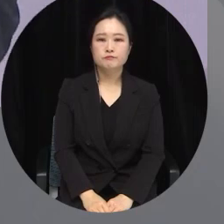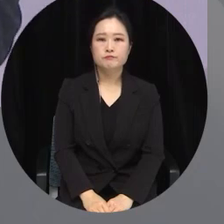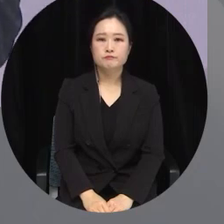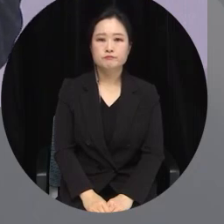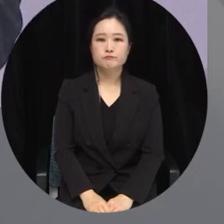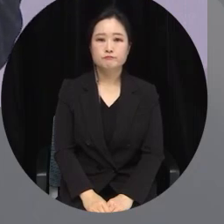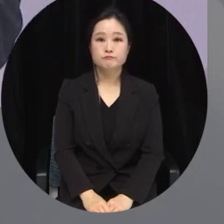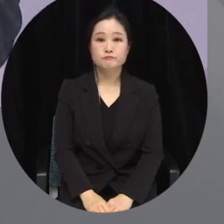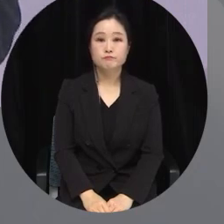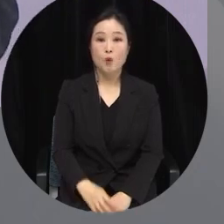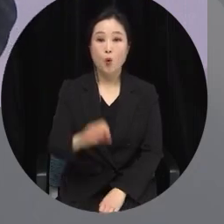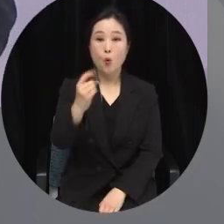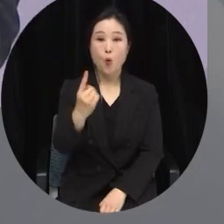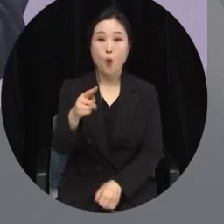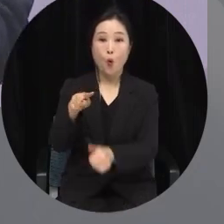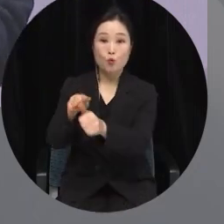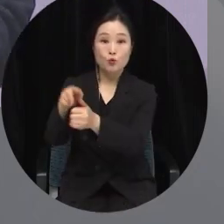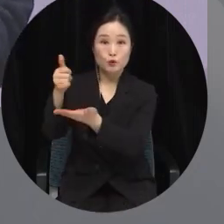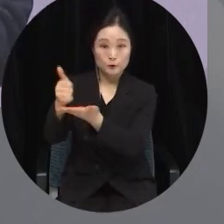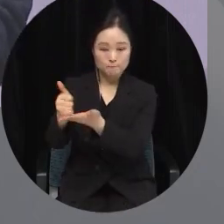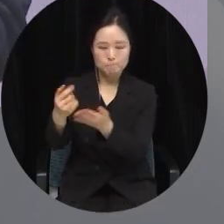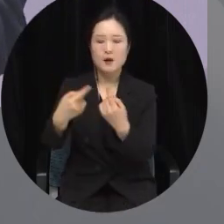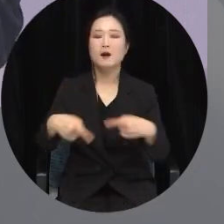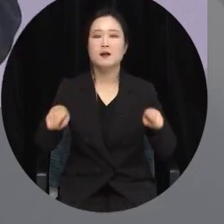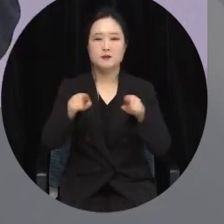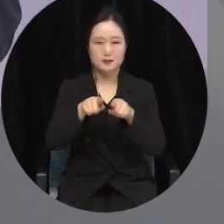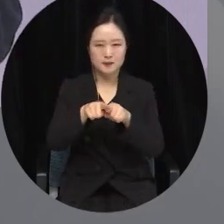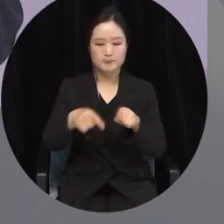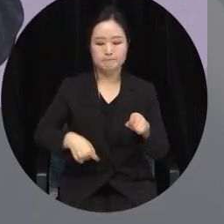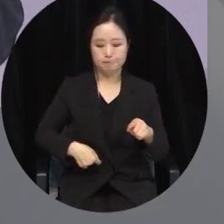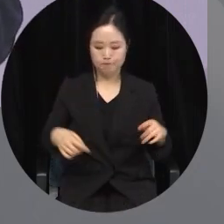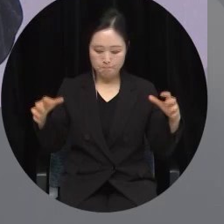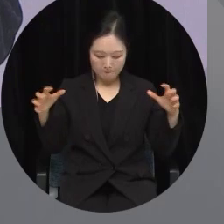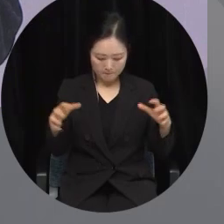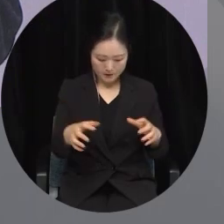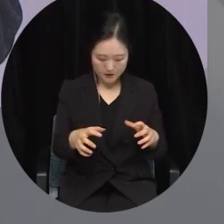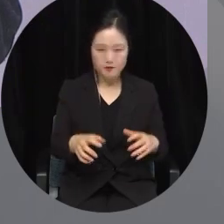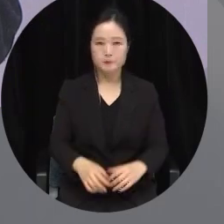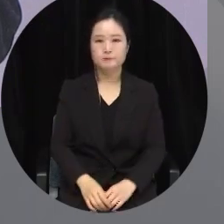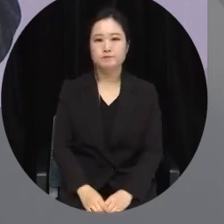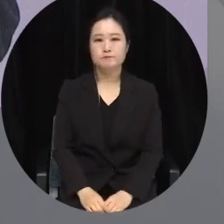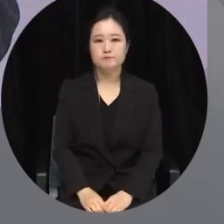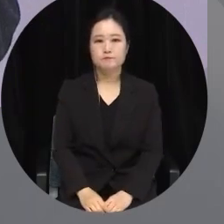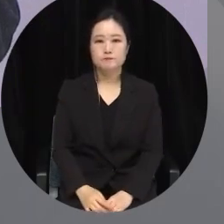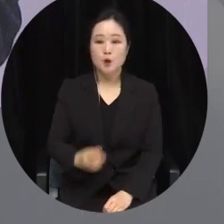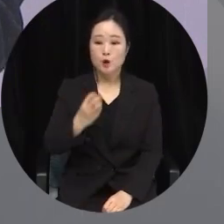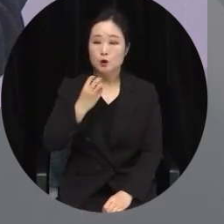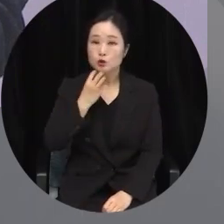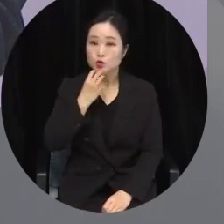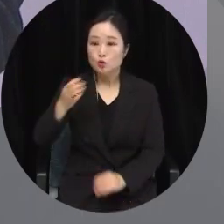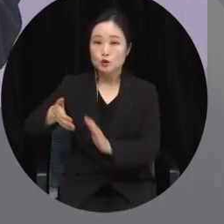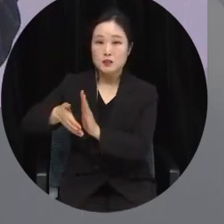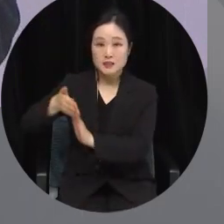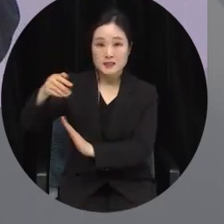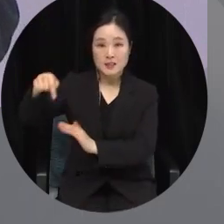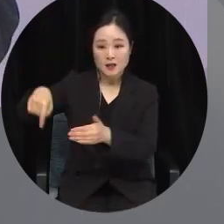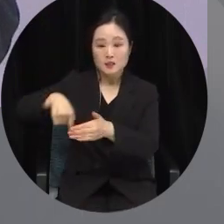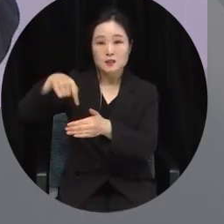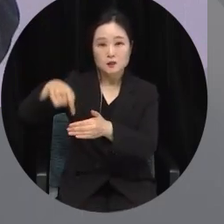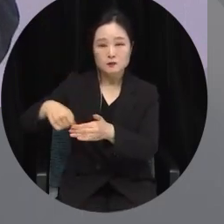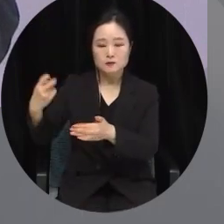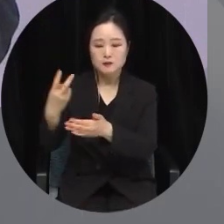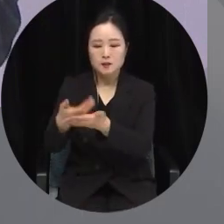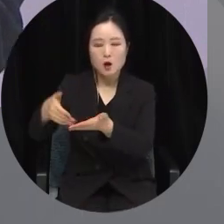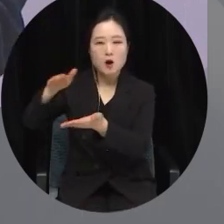오 후보께서도 같이 손잡고 서울시의 앞으로 재개발 재건축 또 모아타운 같은